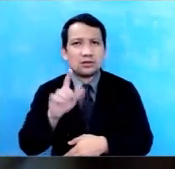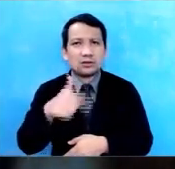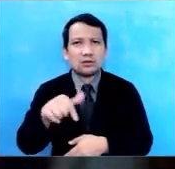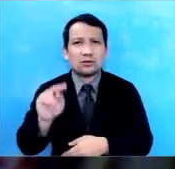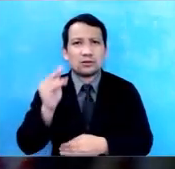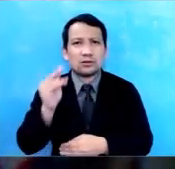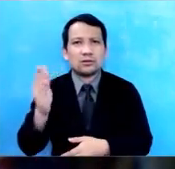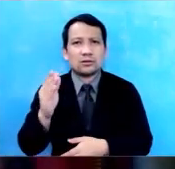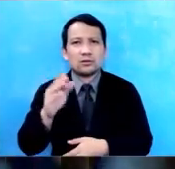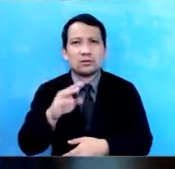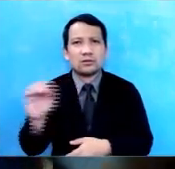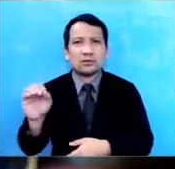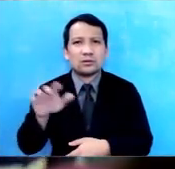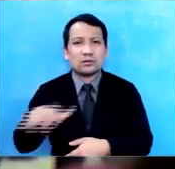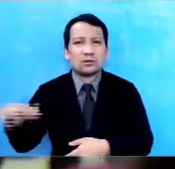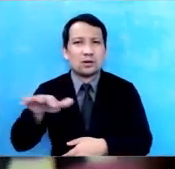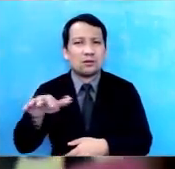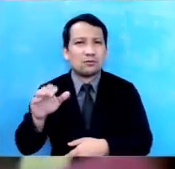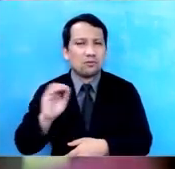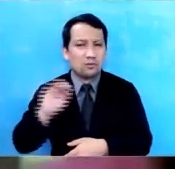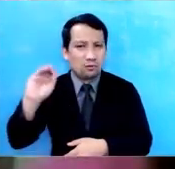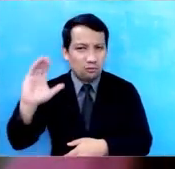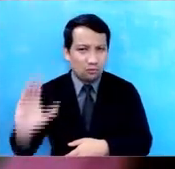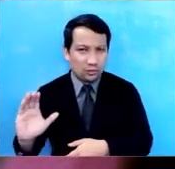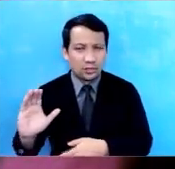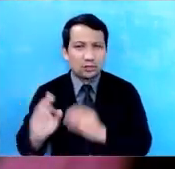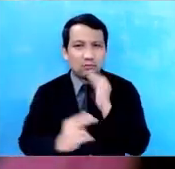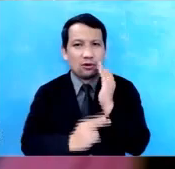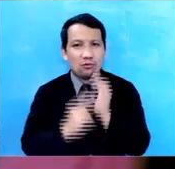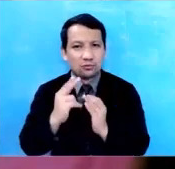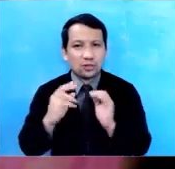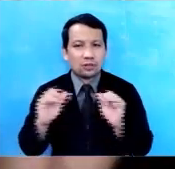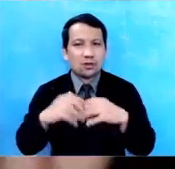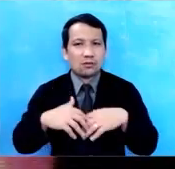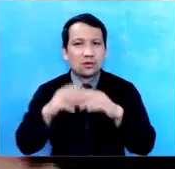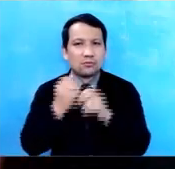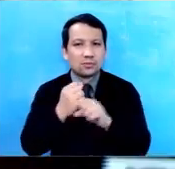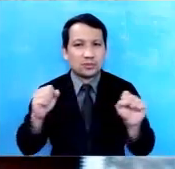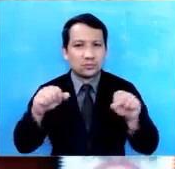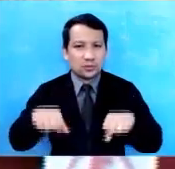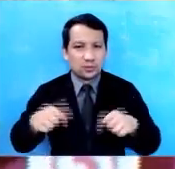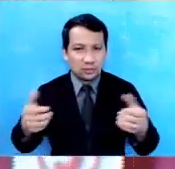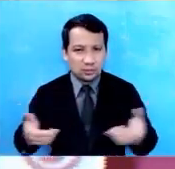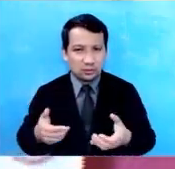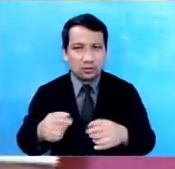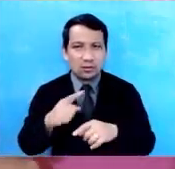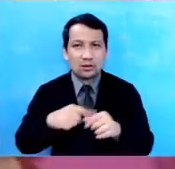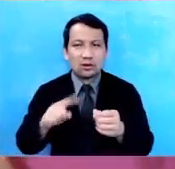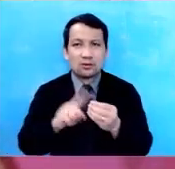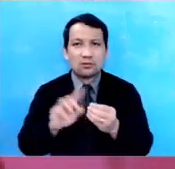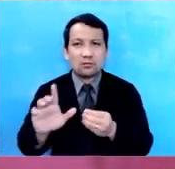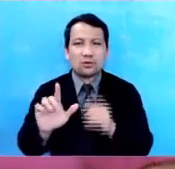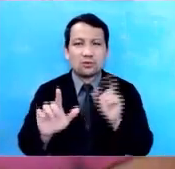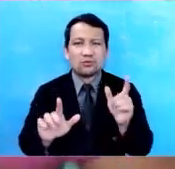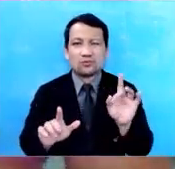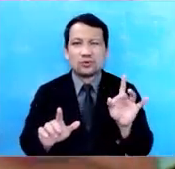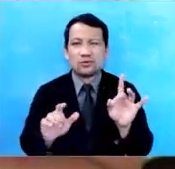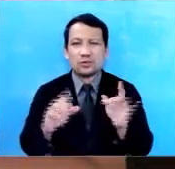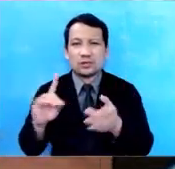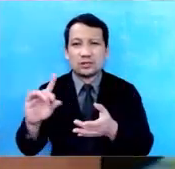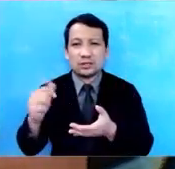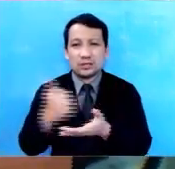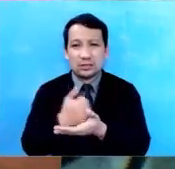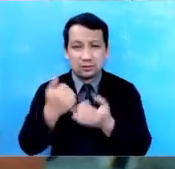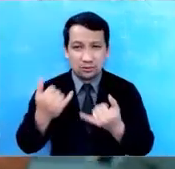Malay, maging yung mga may-ari nito mga establishmento na ligtas dito kung pagbabasehan yung 2018 na data na hawak nila